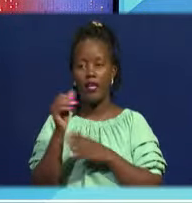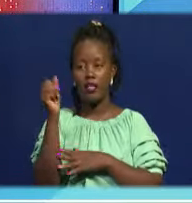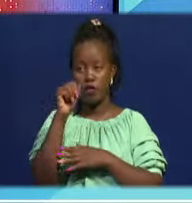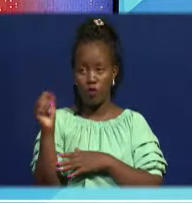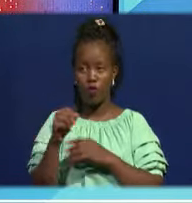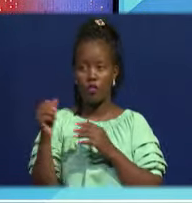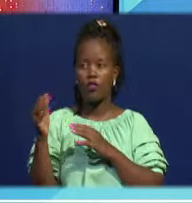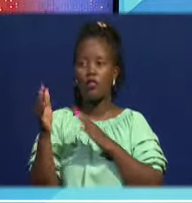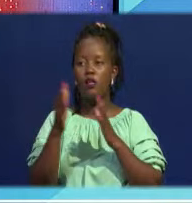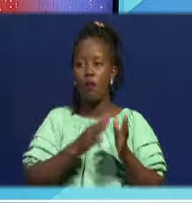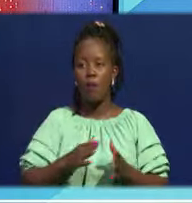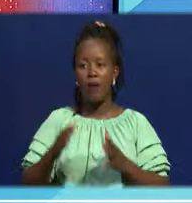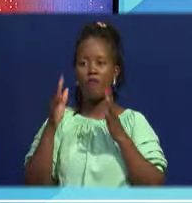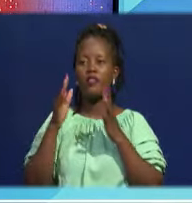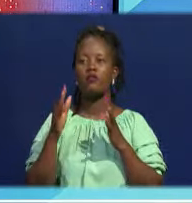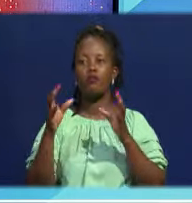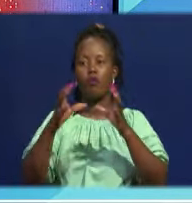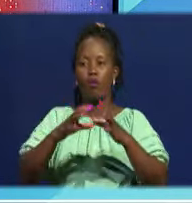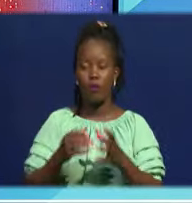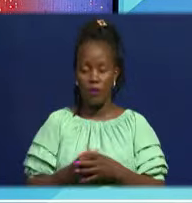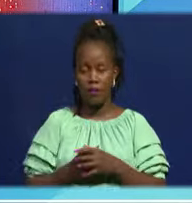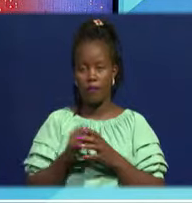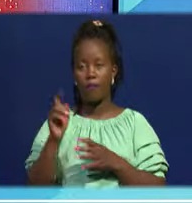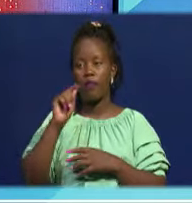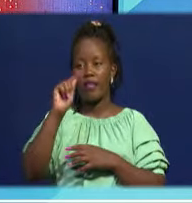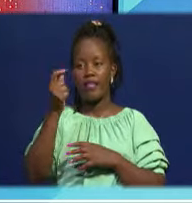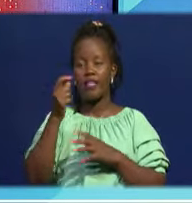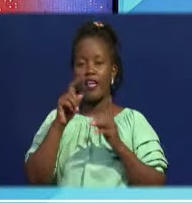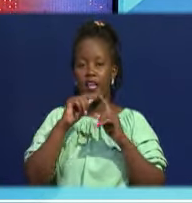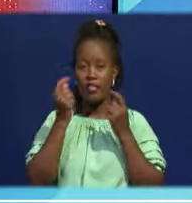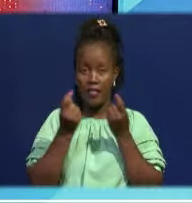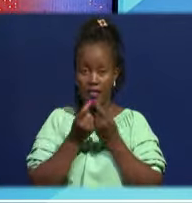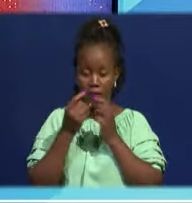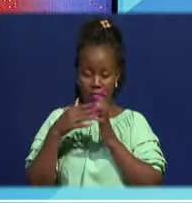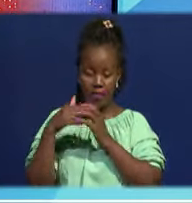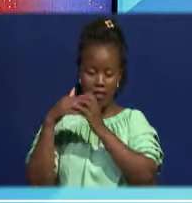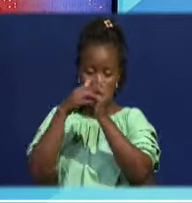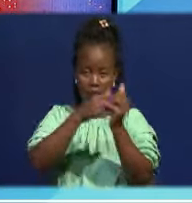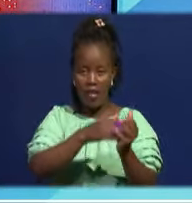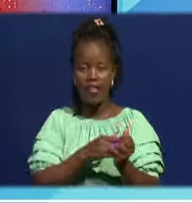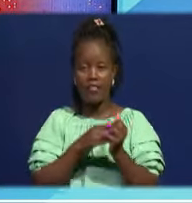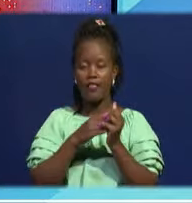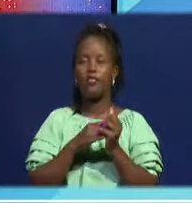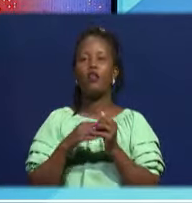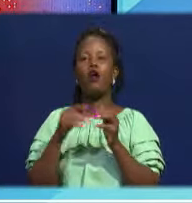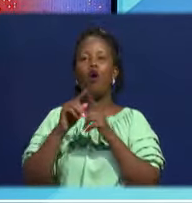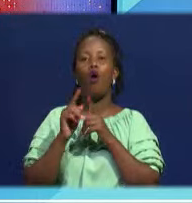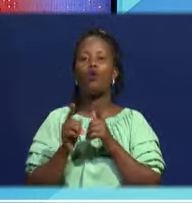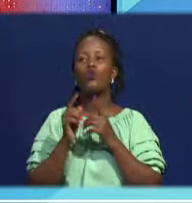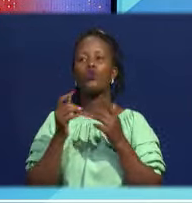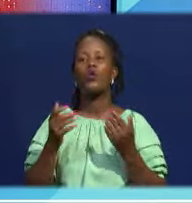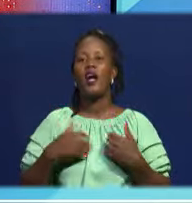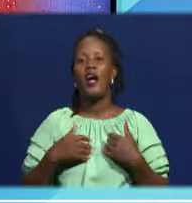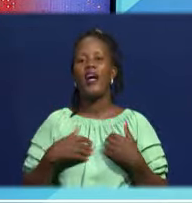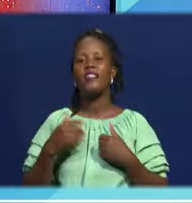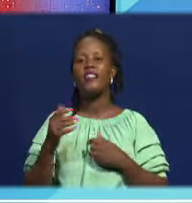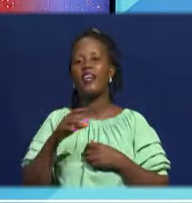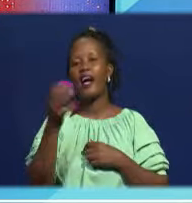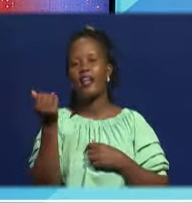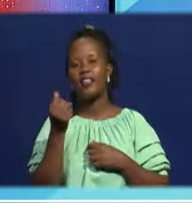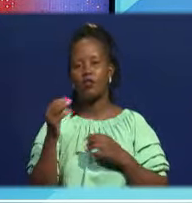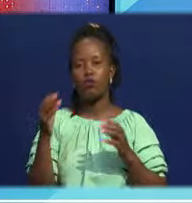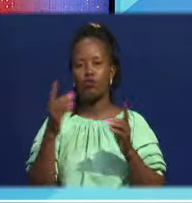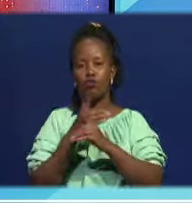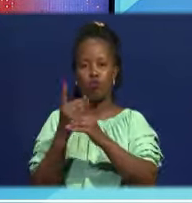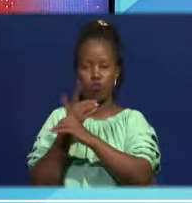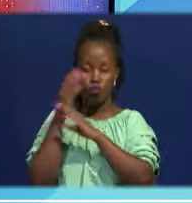yaliyoandaliwa jijini Belgrade, Serbia. Timu hiyo ya humu nchini iliongoza kwenye jedwali ya nishani na kufuatiwa na wakinzani wao wa